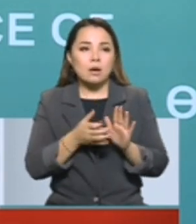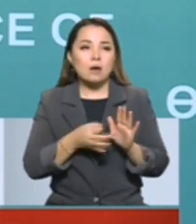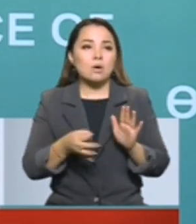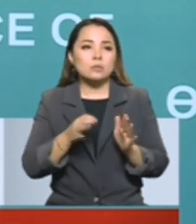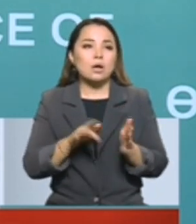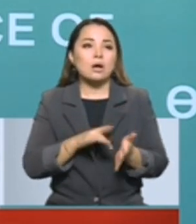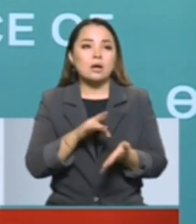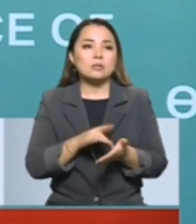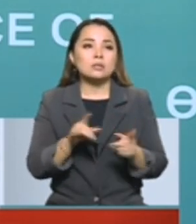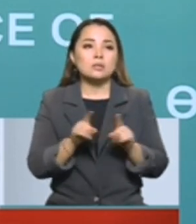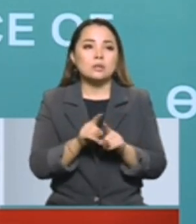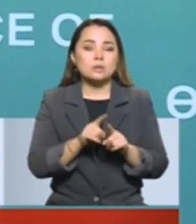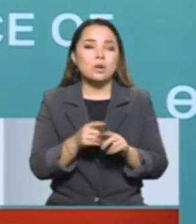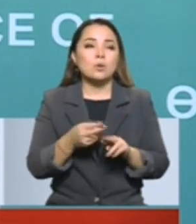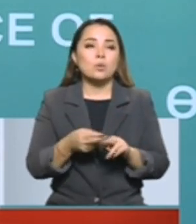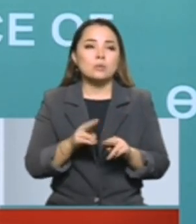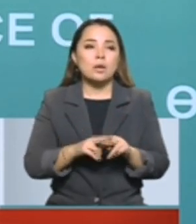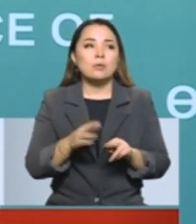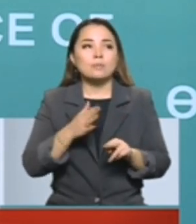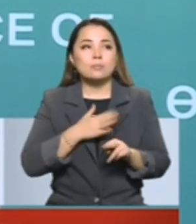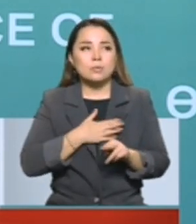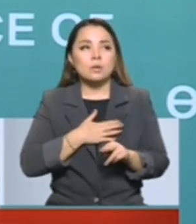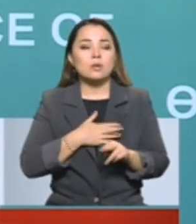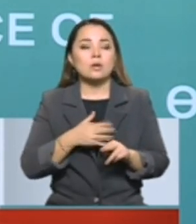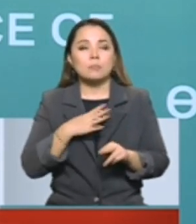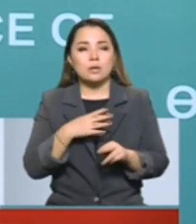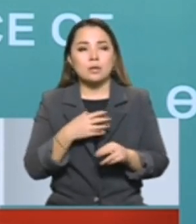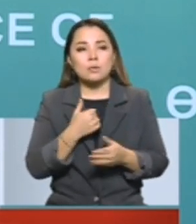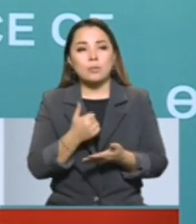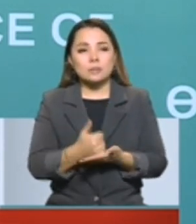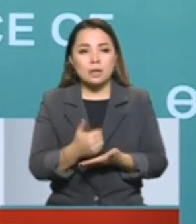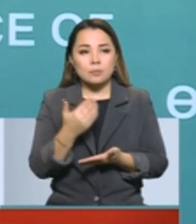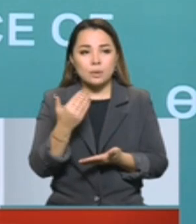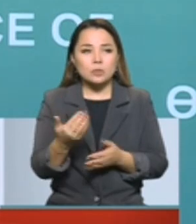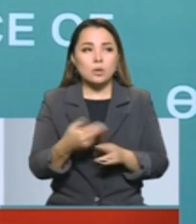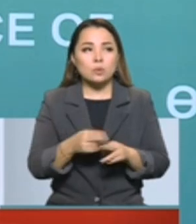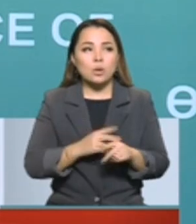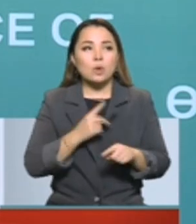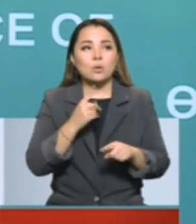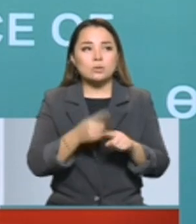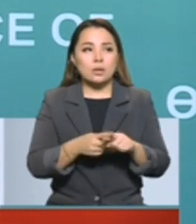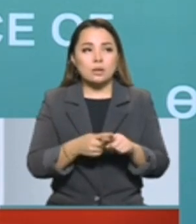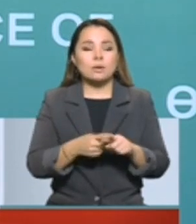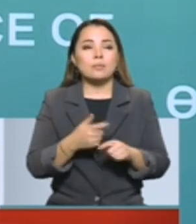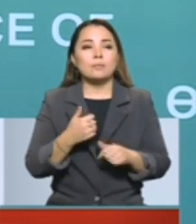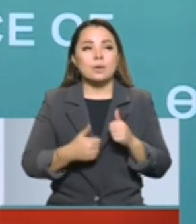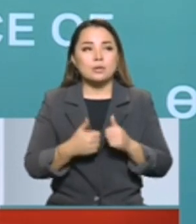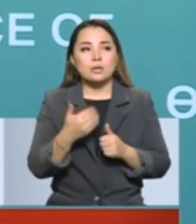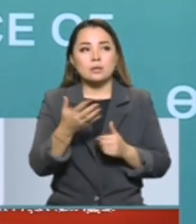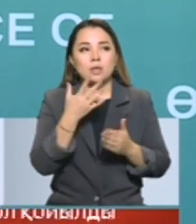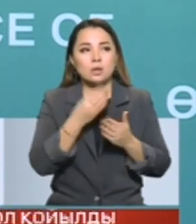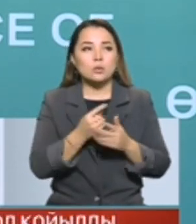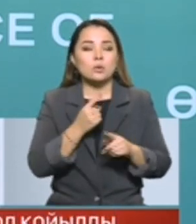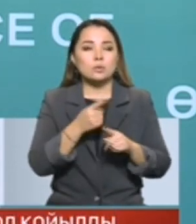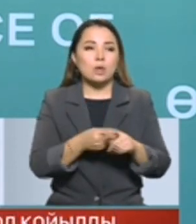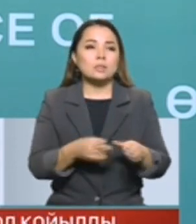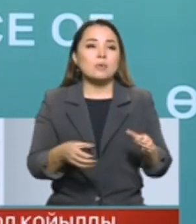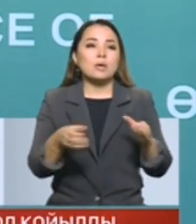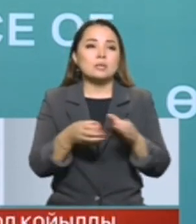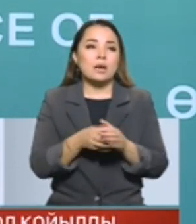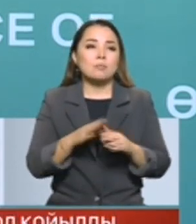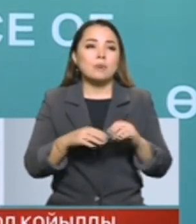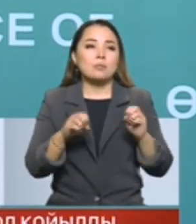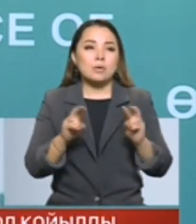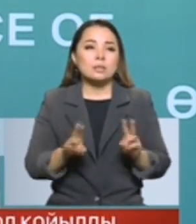қала әкімдіктерімен, одан кейін біздің облыстық кәсіпкерлік басқармасымен, оған қоса жаңағы бәсекелестікті қорғау департаментінің